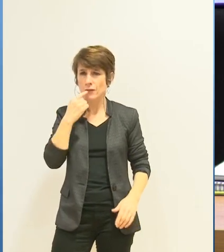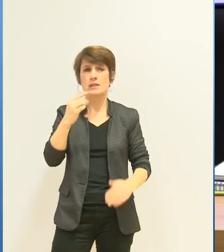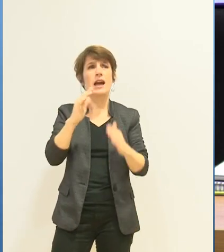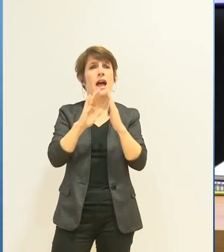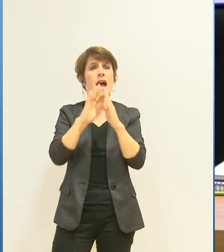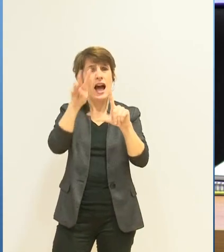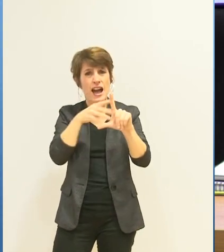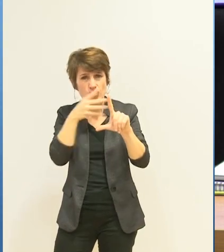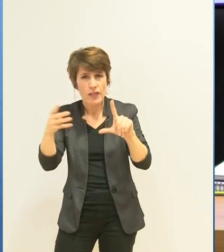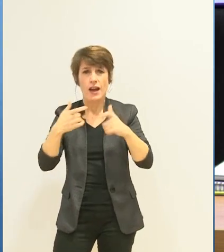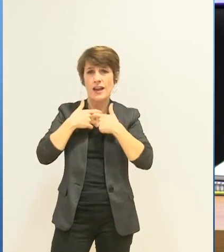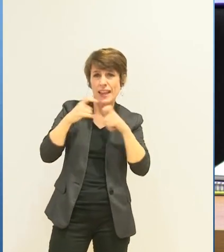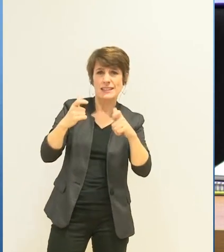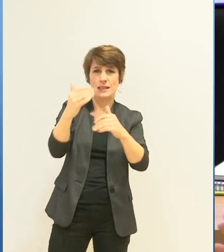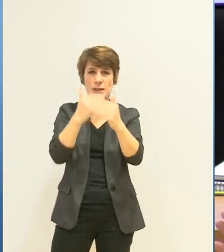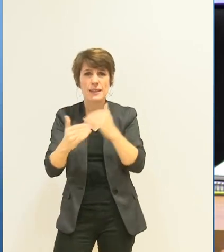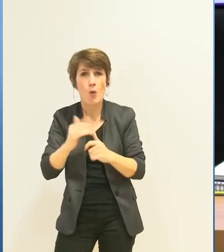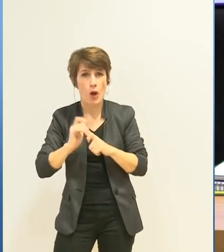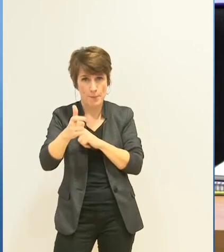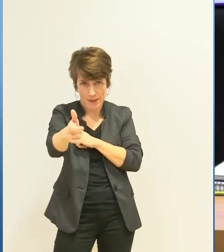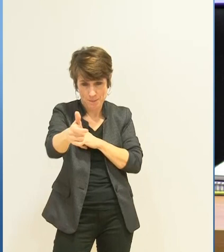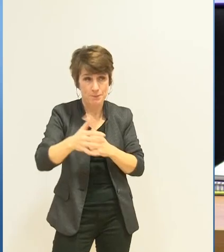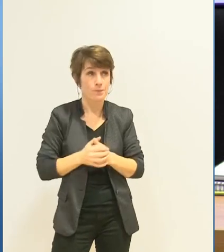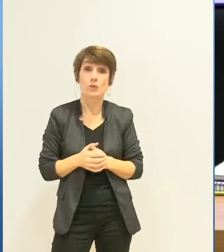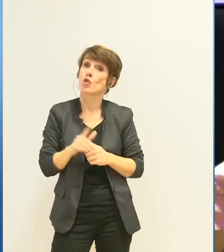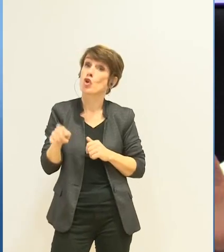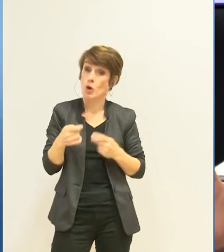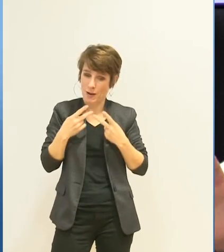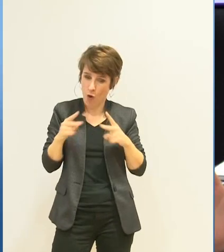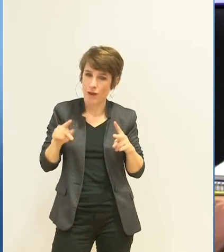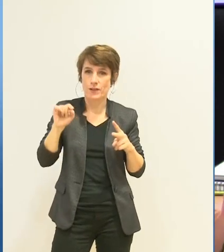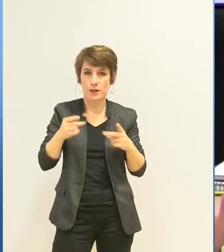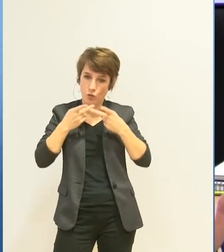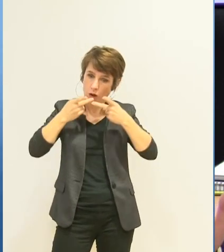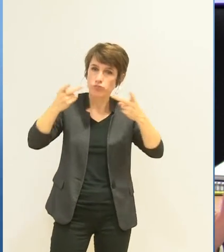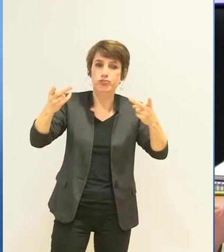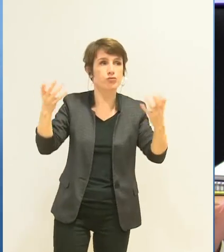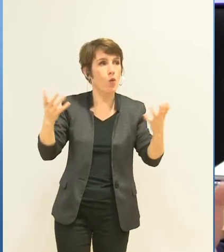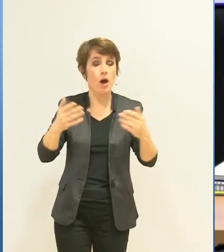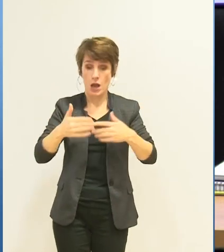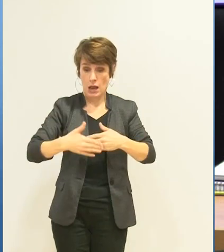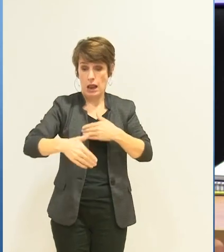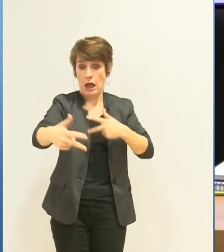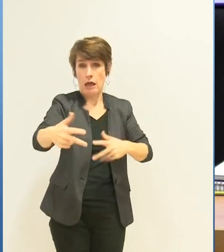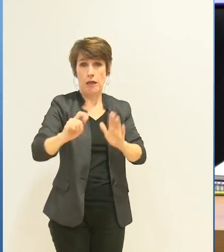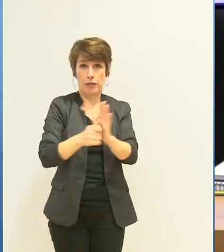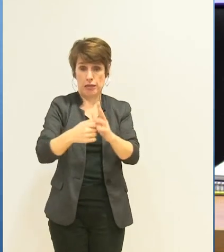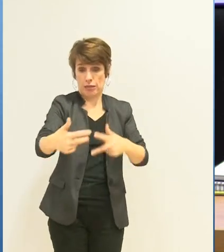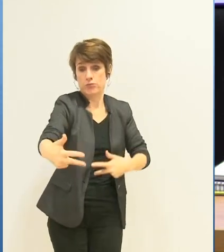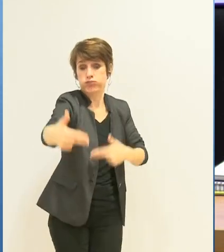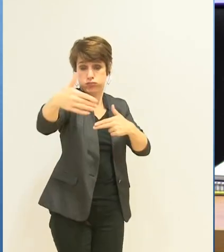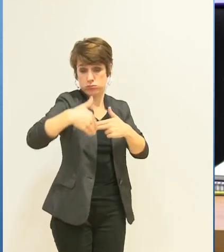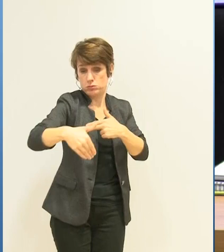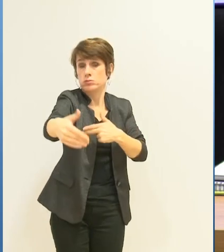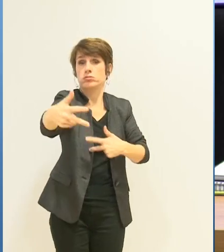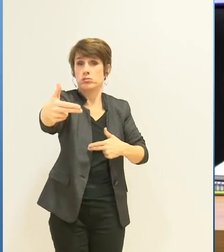programmés et donc la collectivité doit dire voilà sur la période annoncée nous